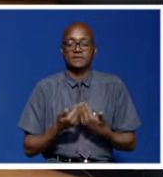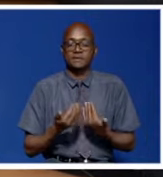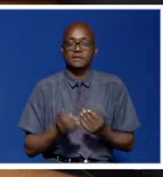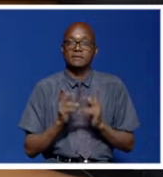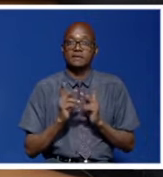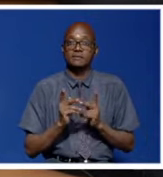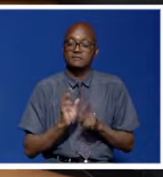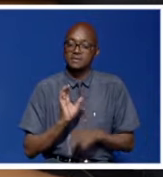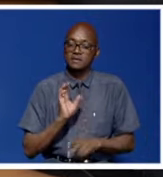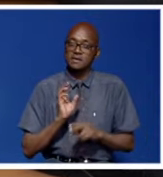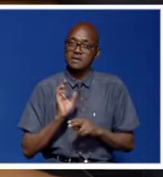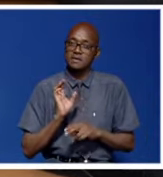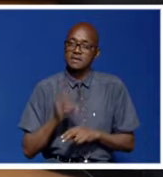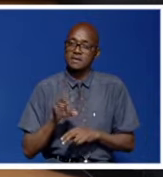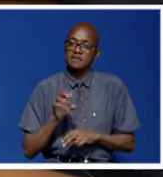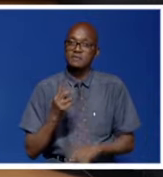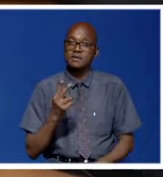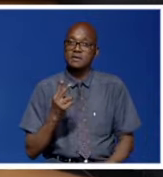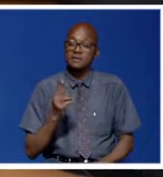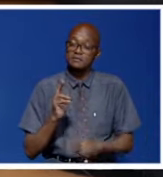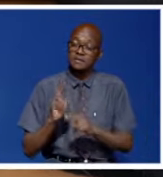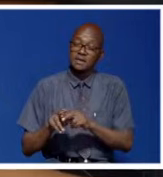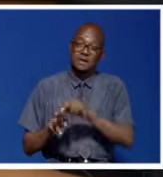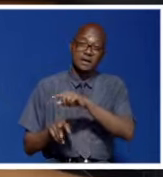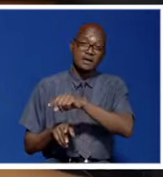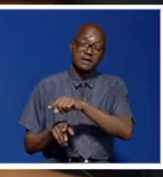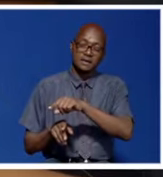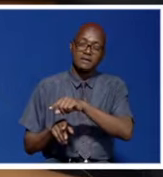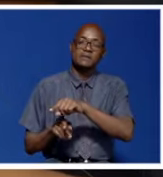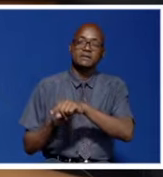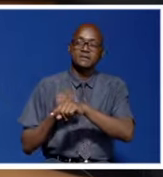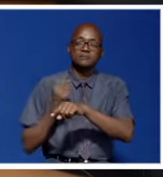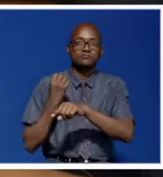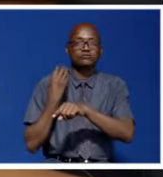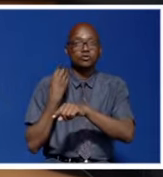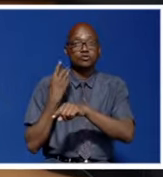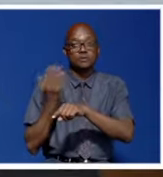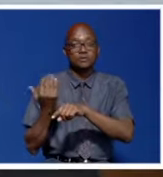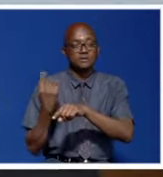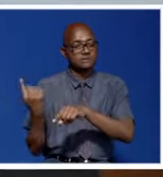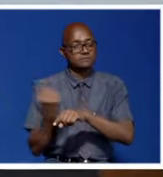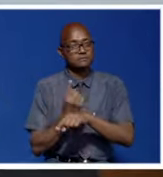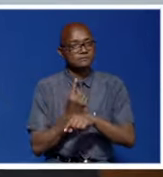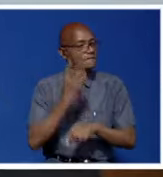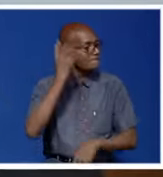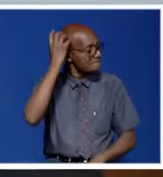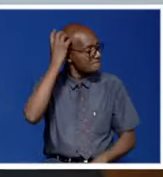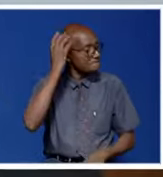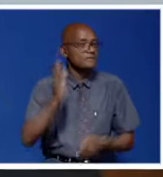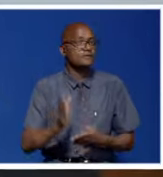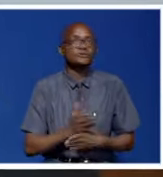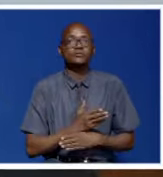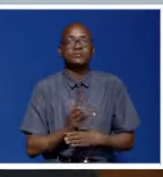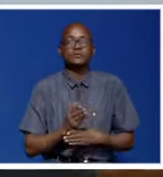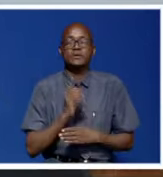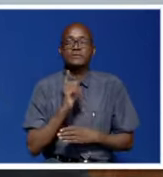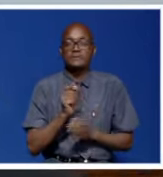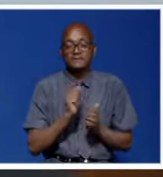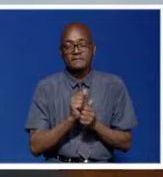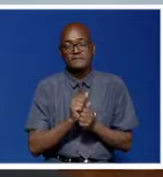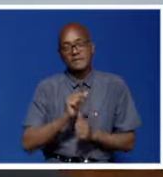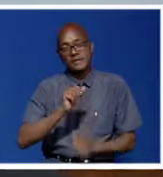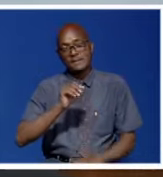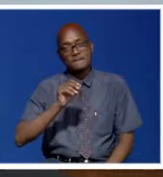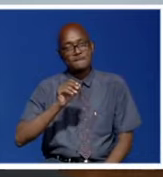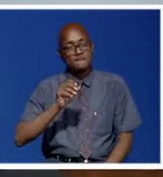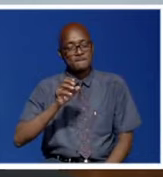amekaa miaka miwili, na inawezekana huyu mgonjwa anaweza akaja fuvu halipo. Tuna vifaa vinaitwa bone cement.